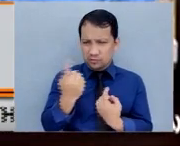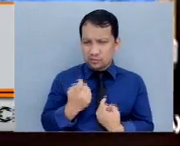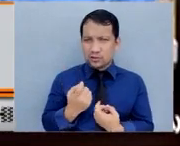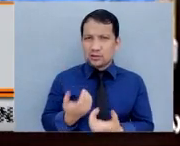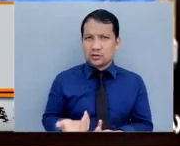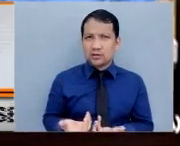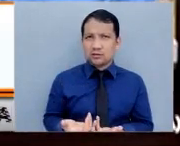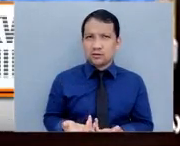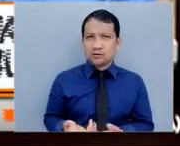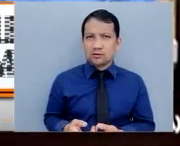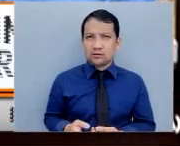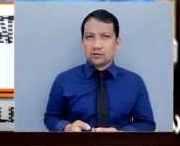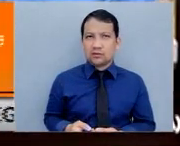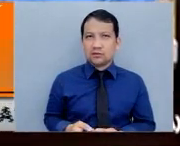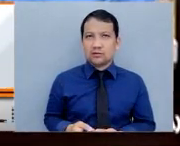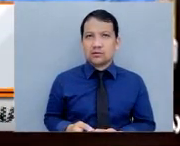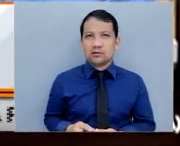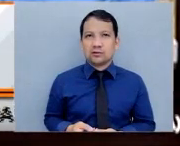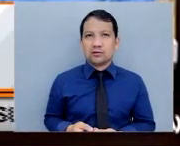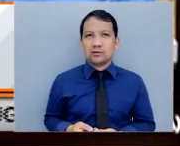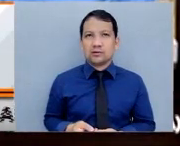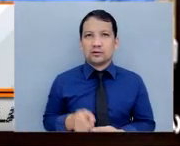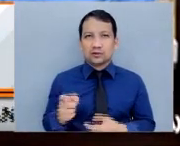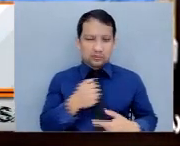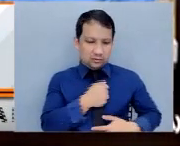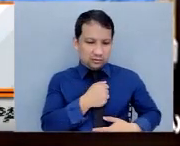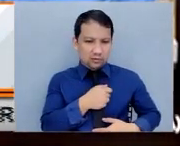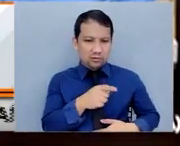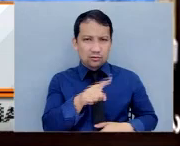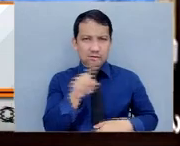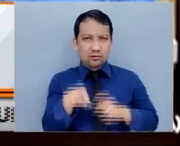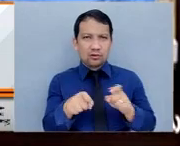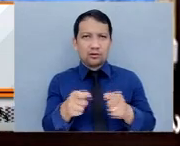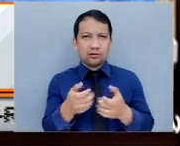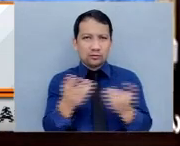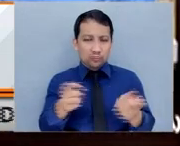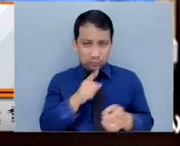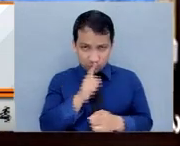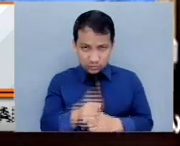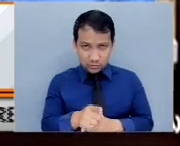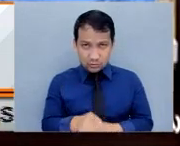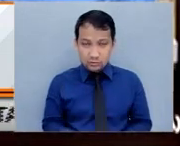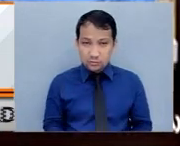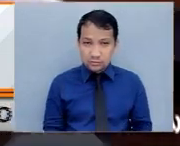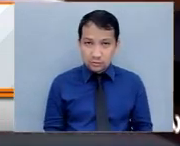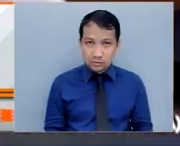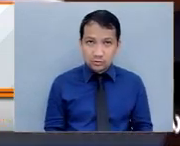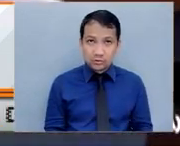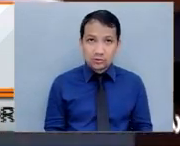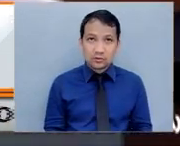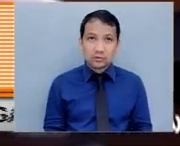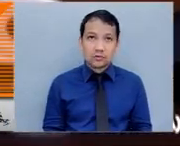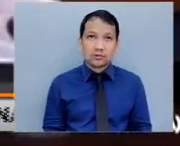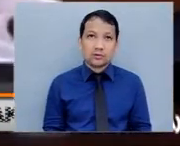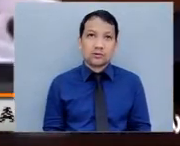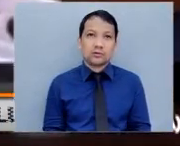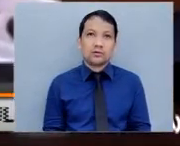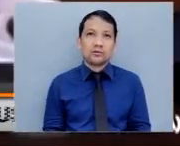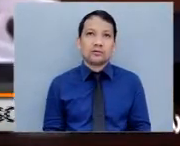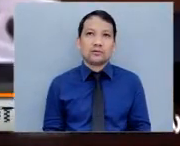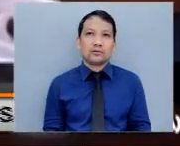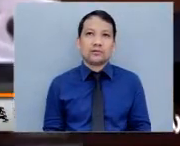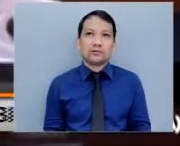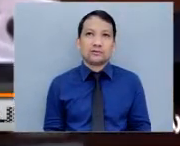talaga? Total, oh, naiipit pa itong Guardia. Ano ba talaga? Yung totoo? Bakit mo ako ka?